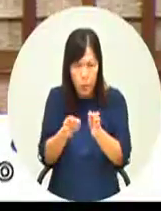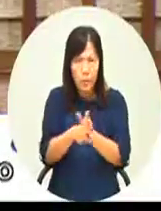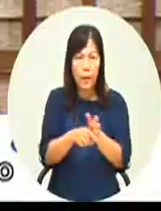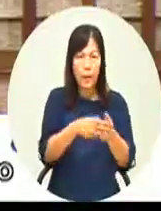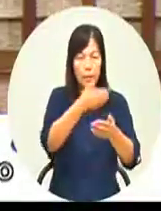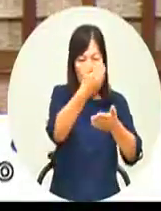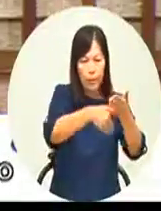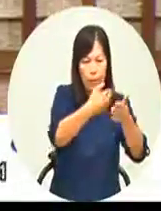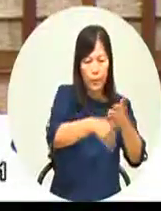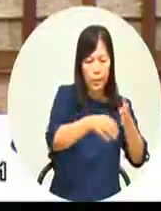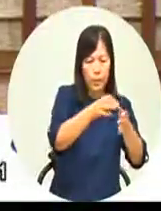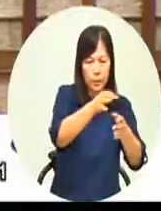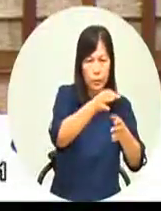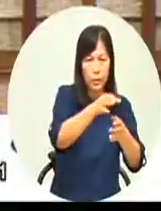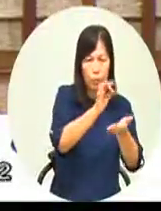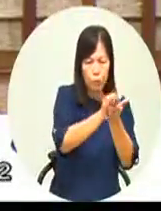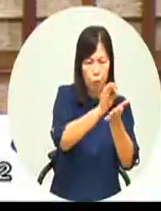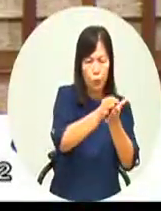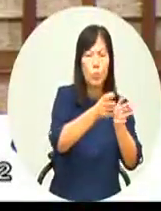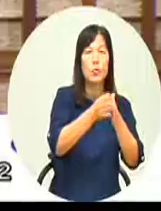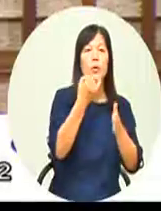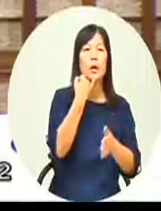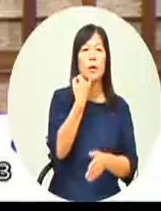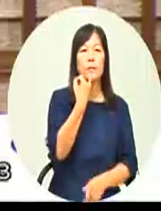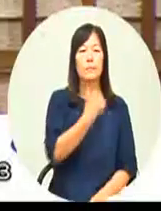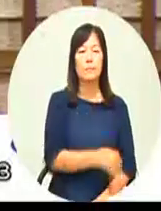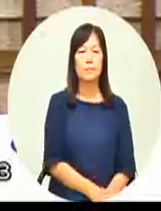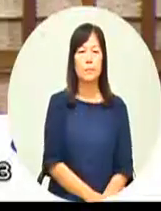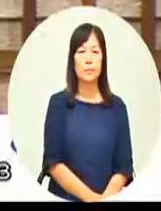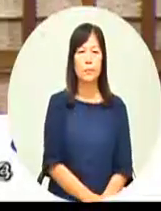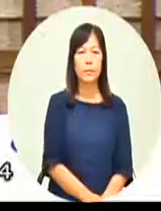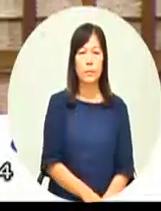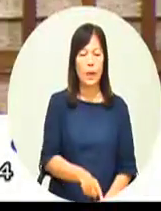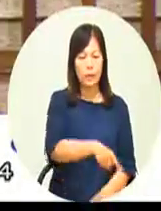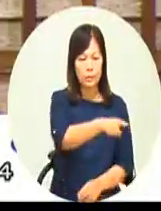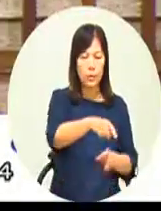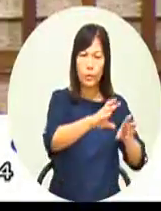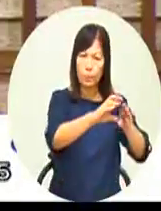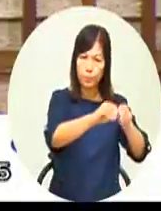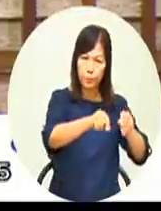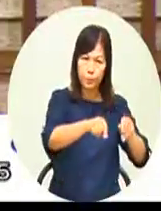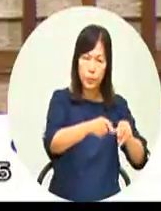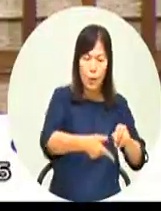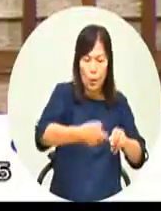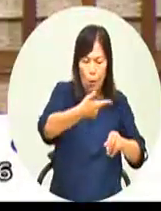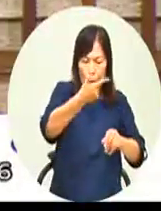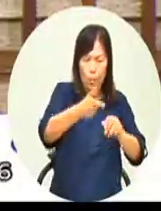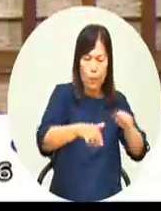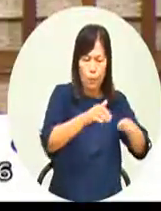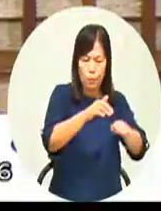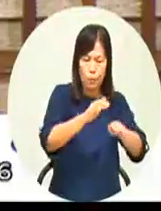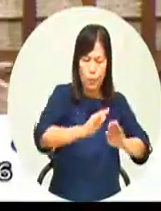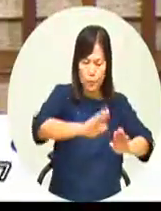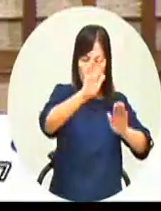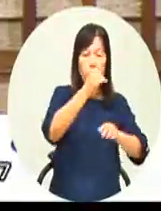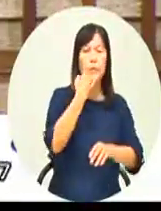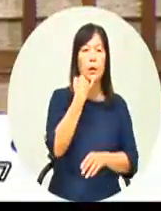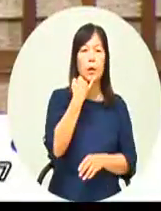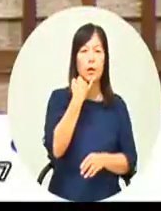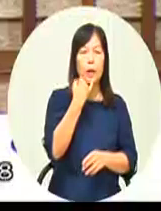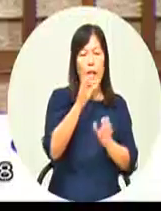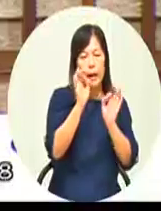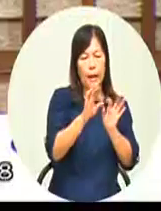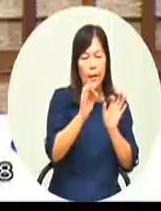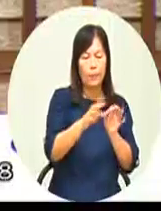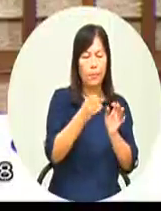的营运的成本，让这块土地能够紧速的开发。不要浪费了这么